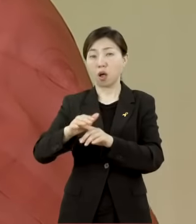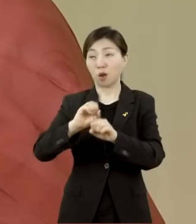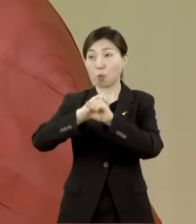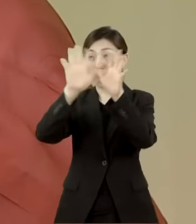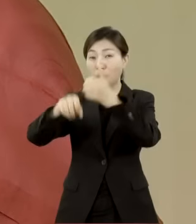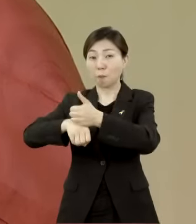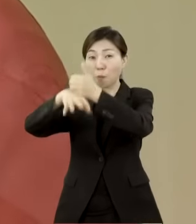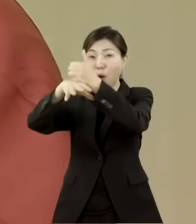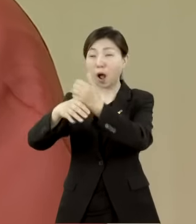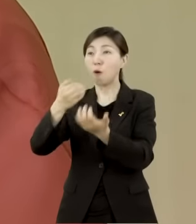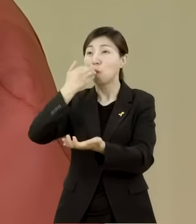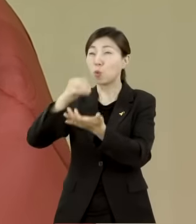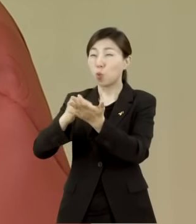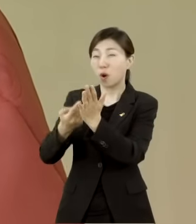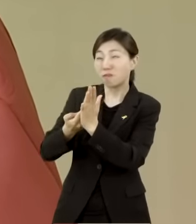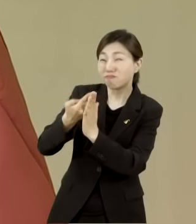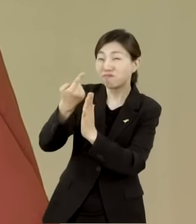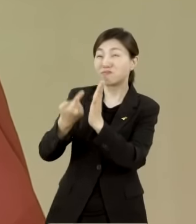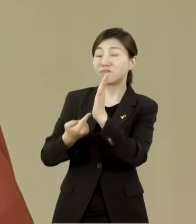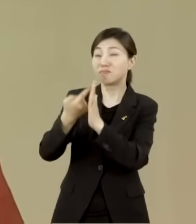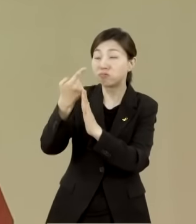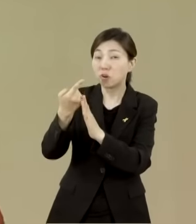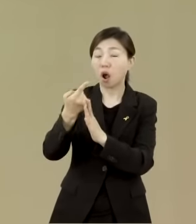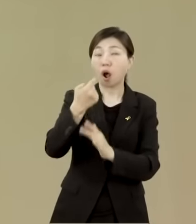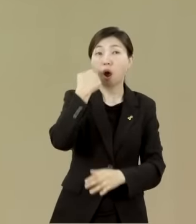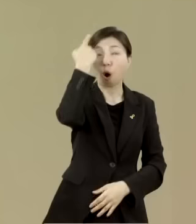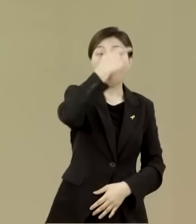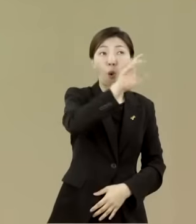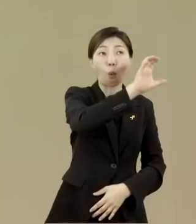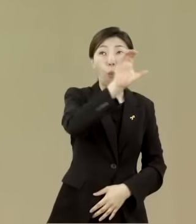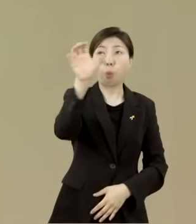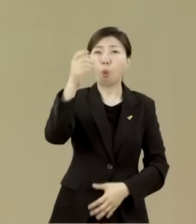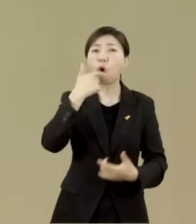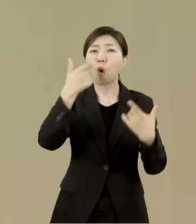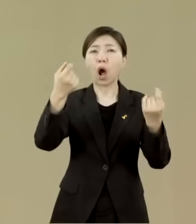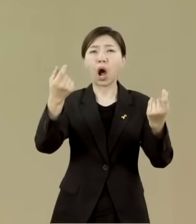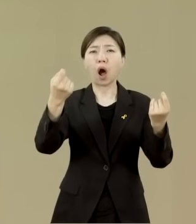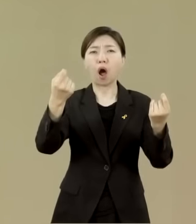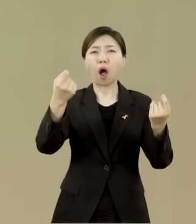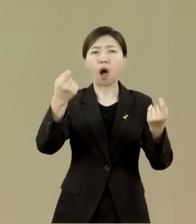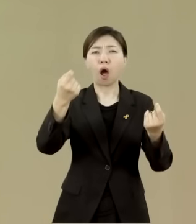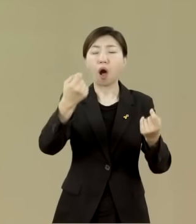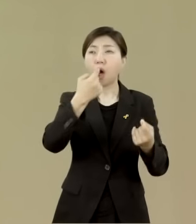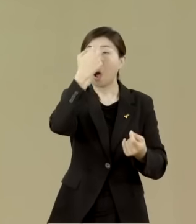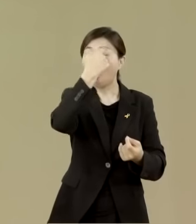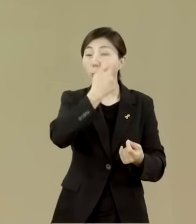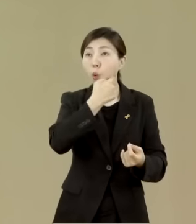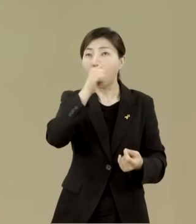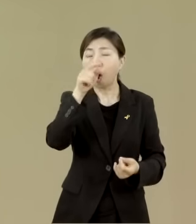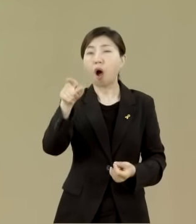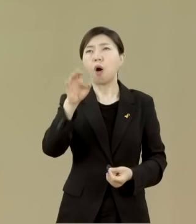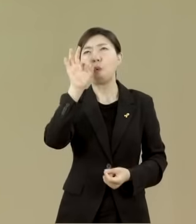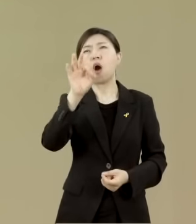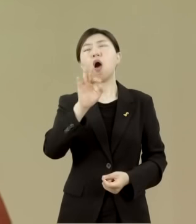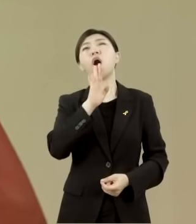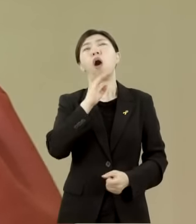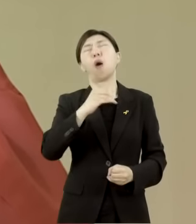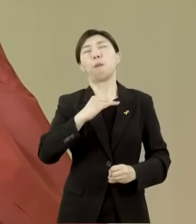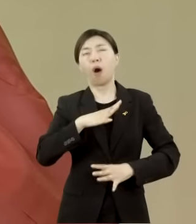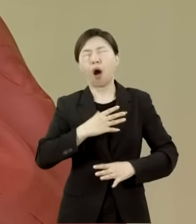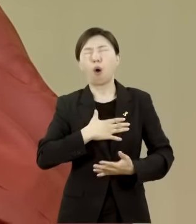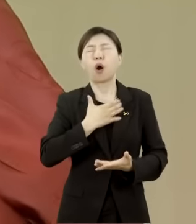어쨌거나 이렇게 훈훈하게 끝났어 그래서 이렇게 마예 불살을 하고 그렇게